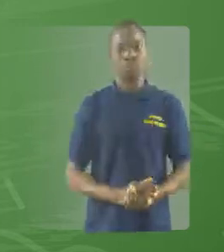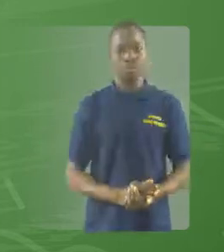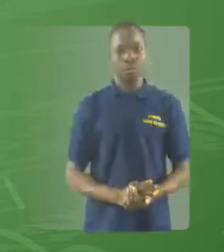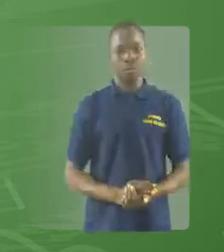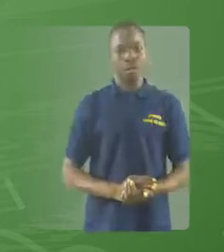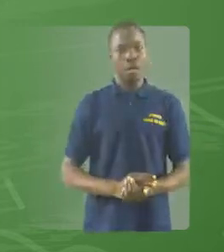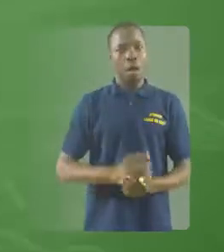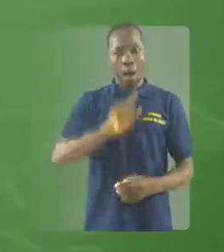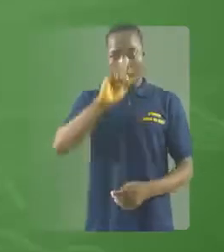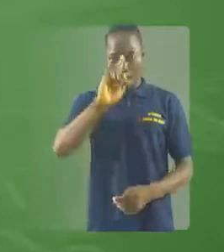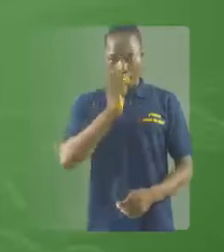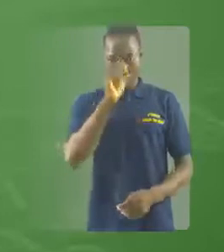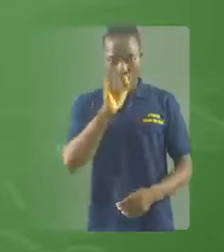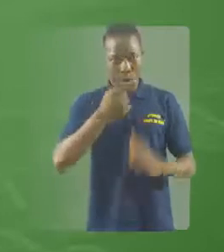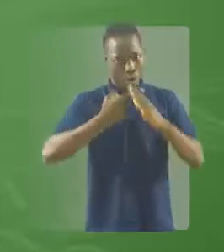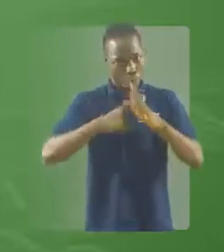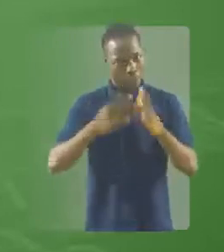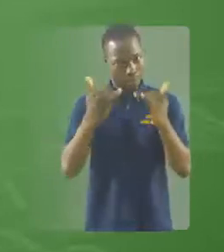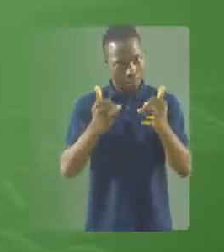grand 1, quelques rappels,